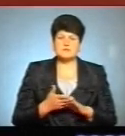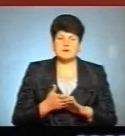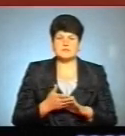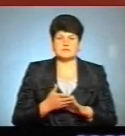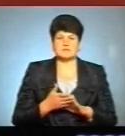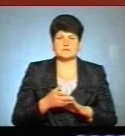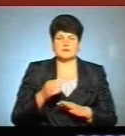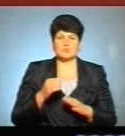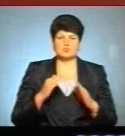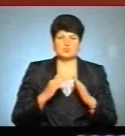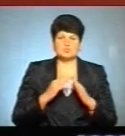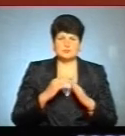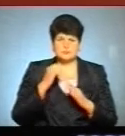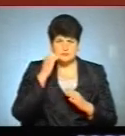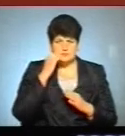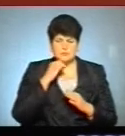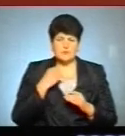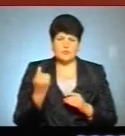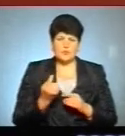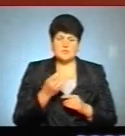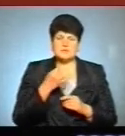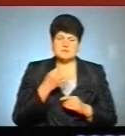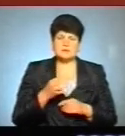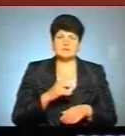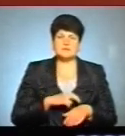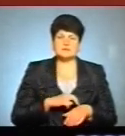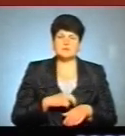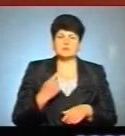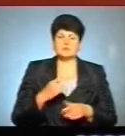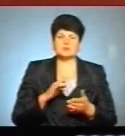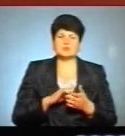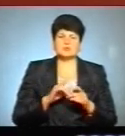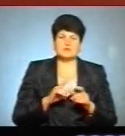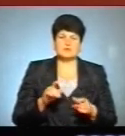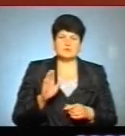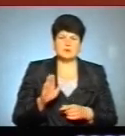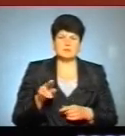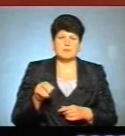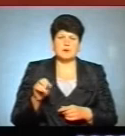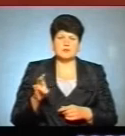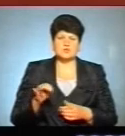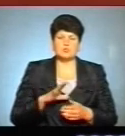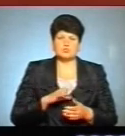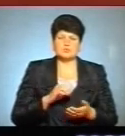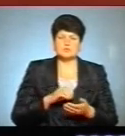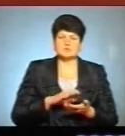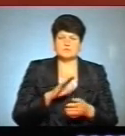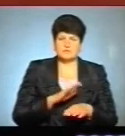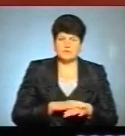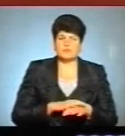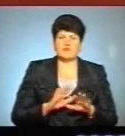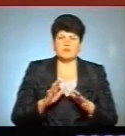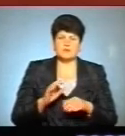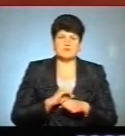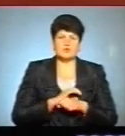геріатричних будинках в області? Як повідомляв епідеміолог обласного лабораторного центру Володимир Паничев, були зафіксовані випадки коронавірусу